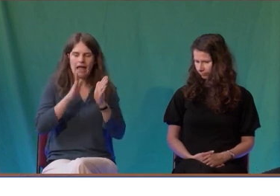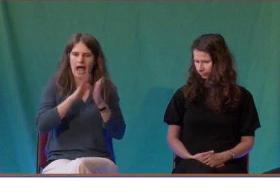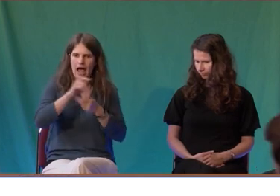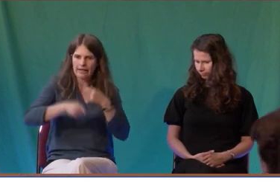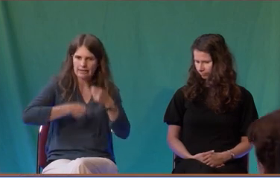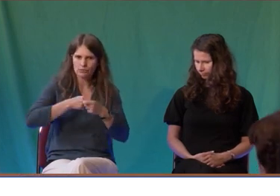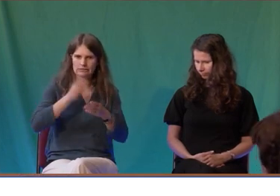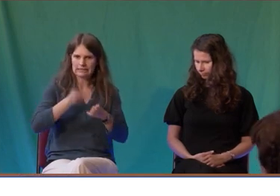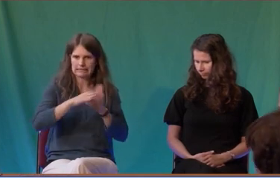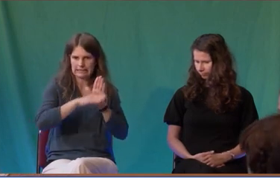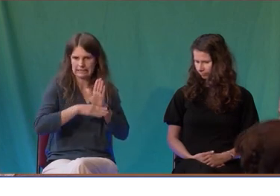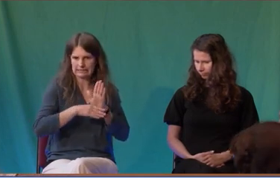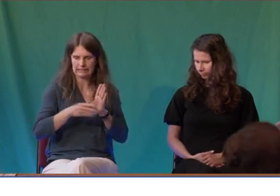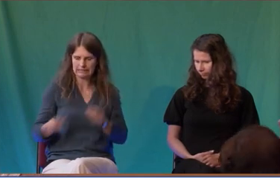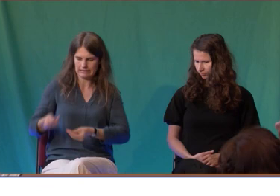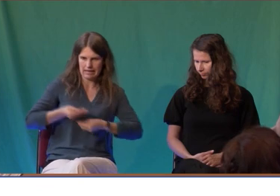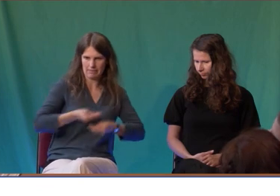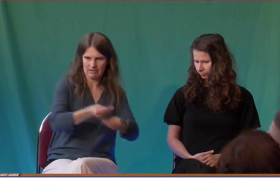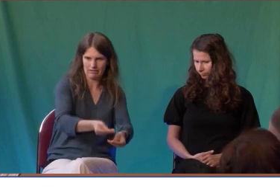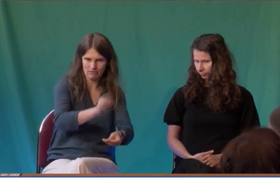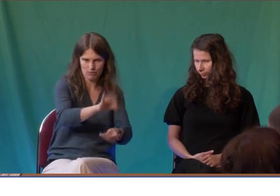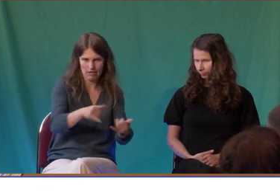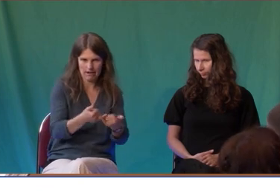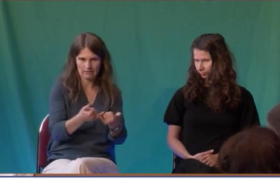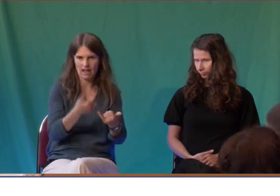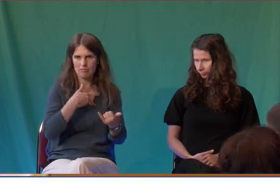an die Hand gibt wichtig ist